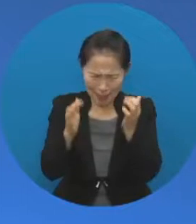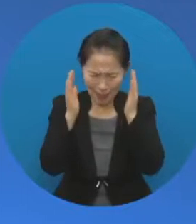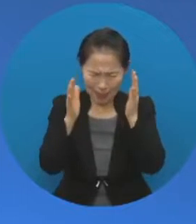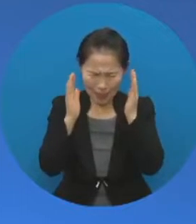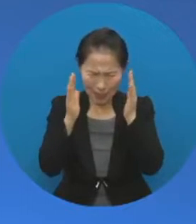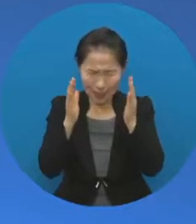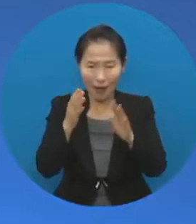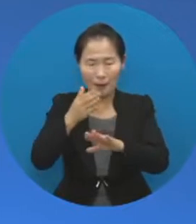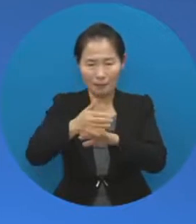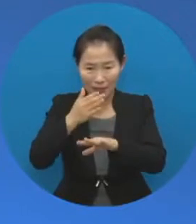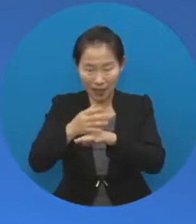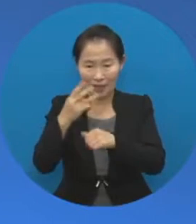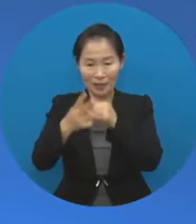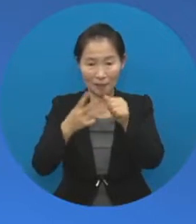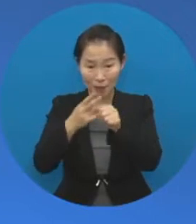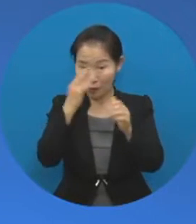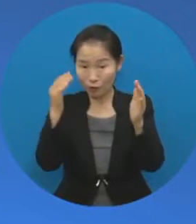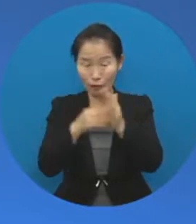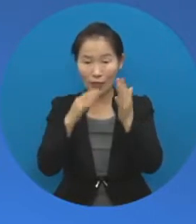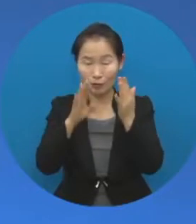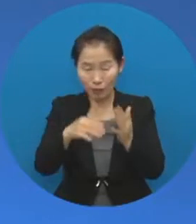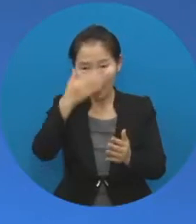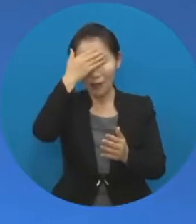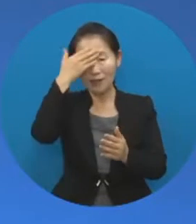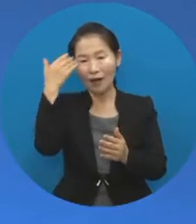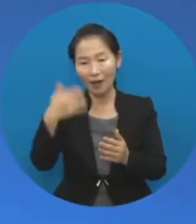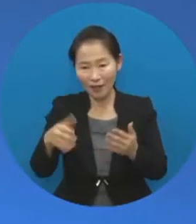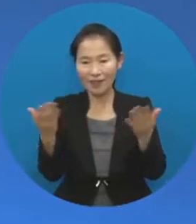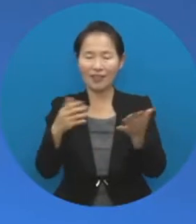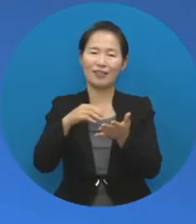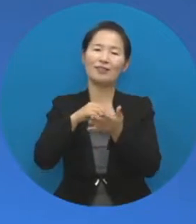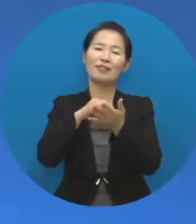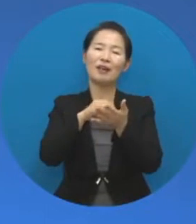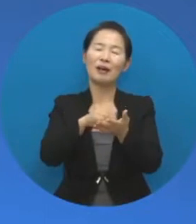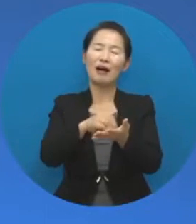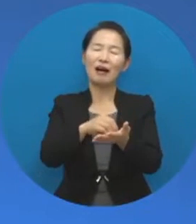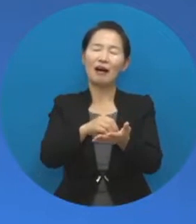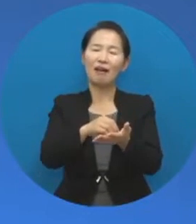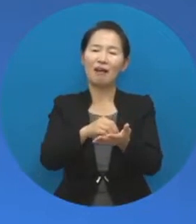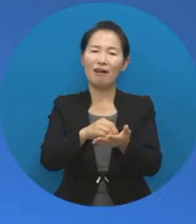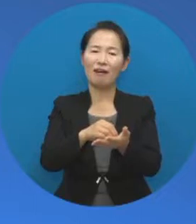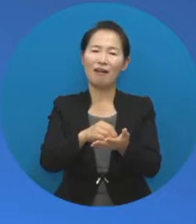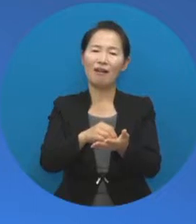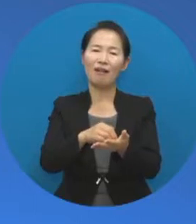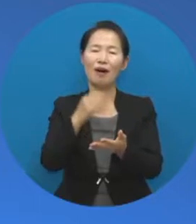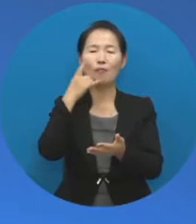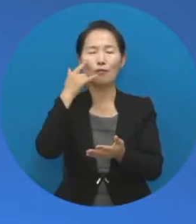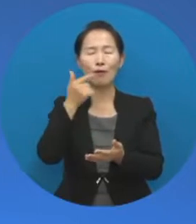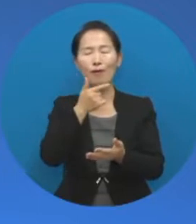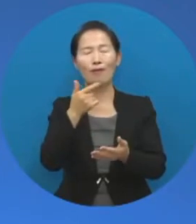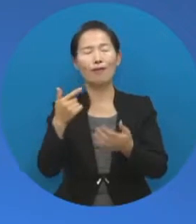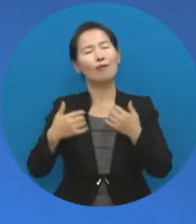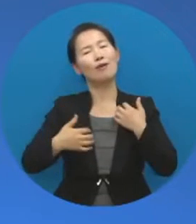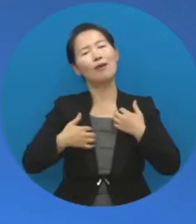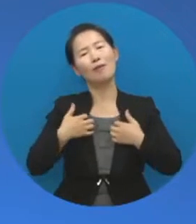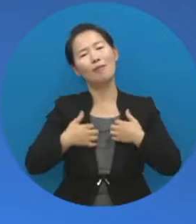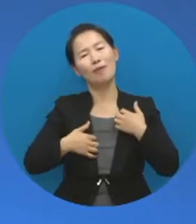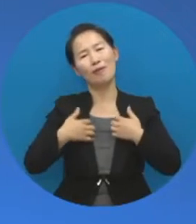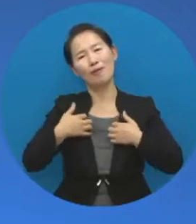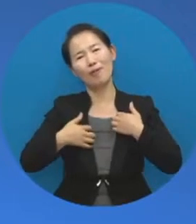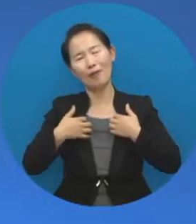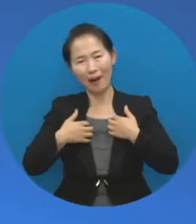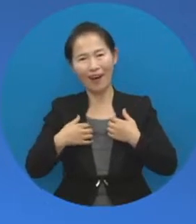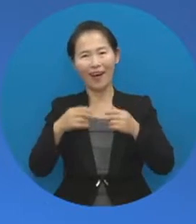지나서 이제 취업이 되면서 엄마랑 부모님께서 너무 엄마 아빠가 너무 기뻐하셨고 아 이제는